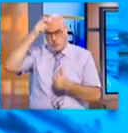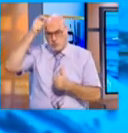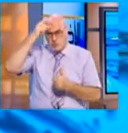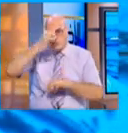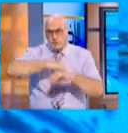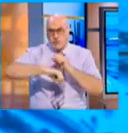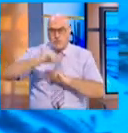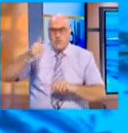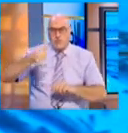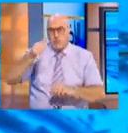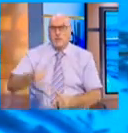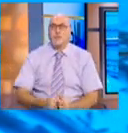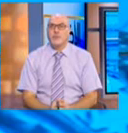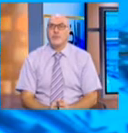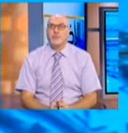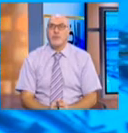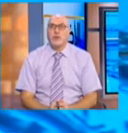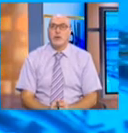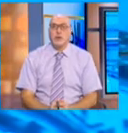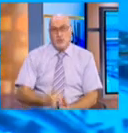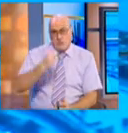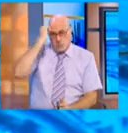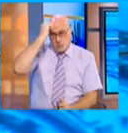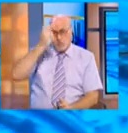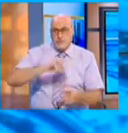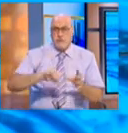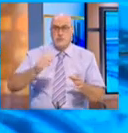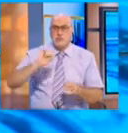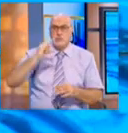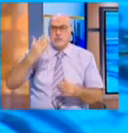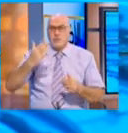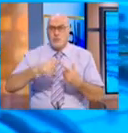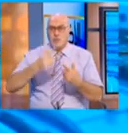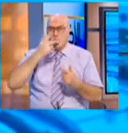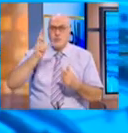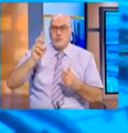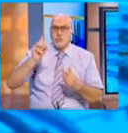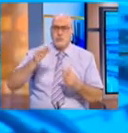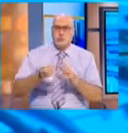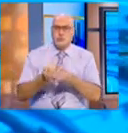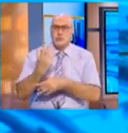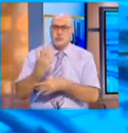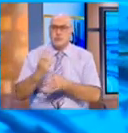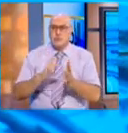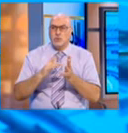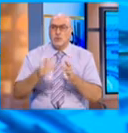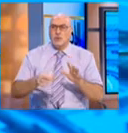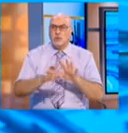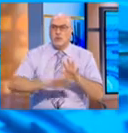للأنشطة البترولية، دراسة من طرف مجمع سوناتراك للمقترحات الجديدة